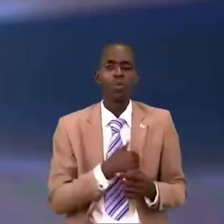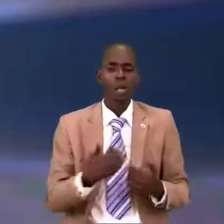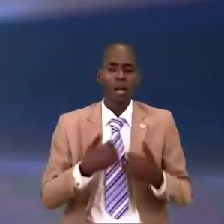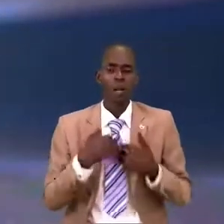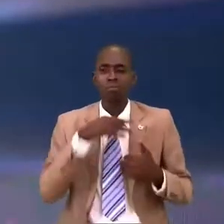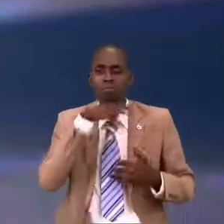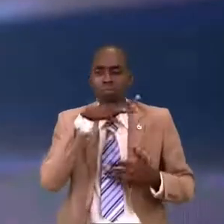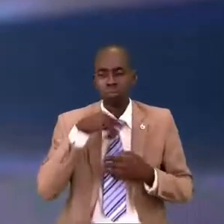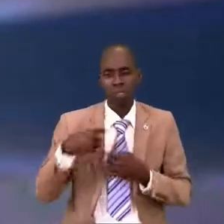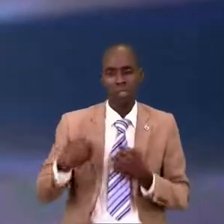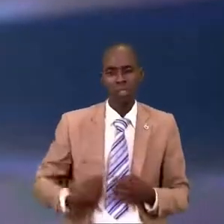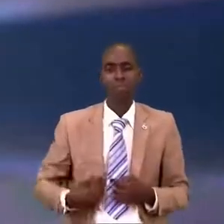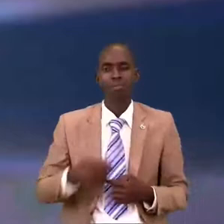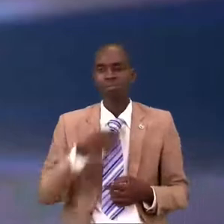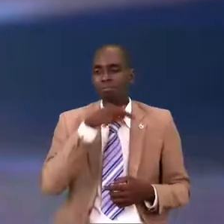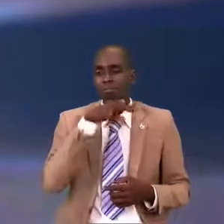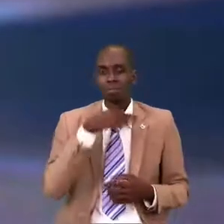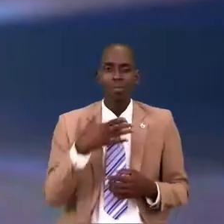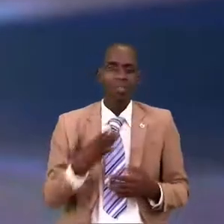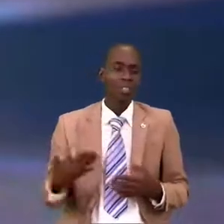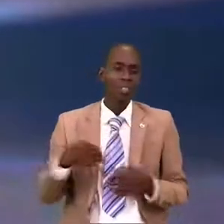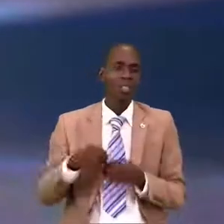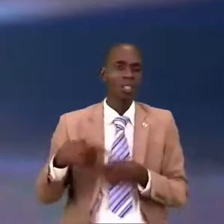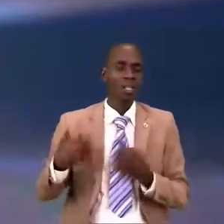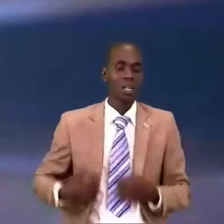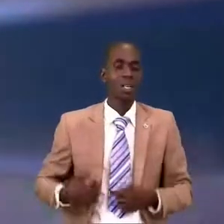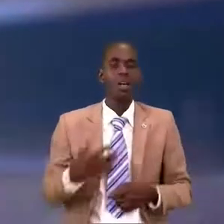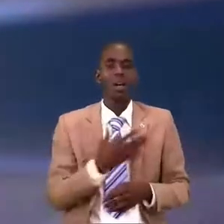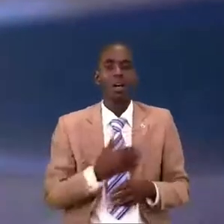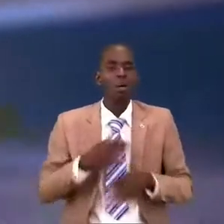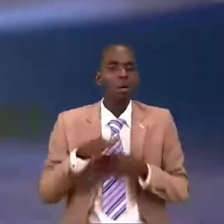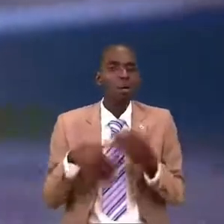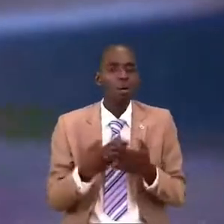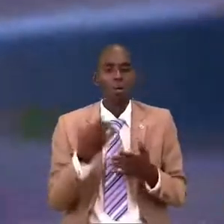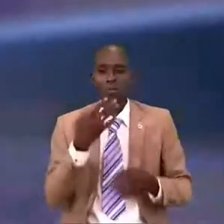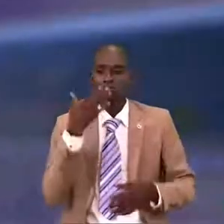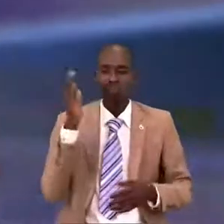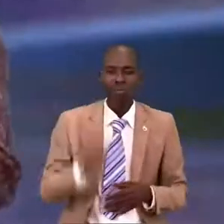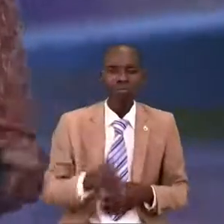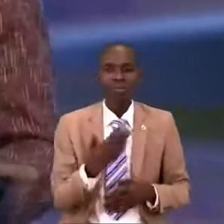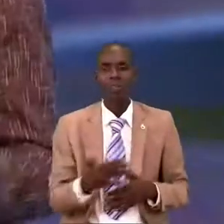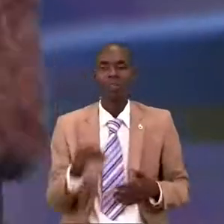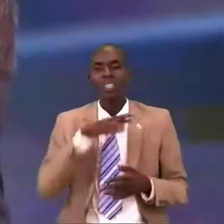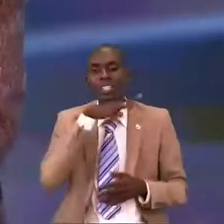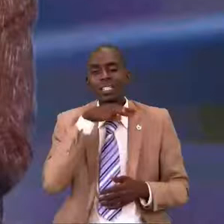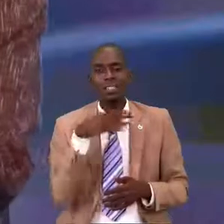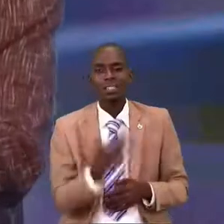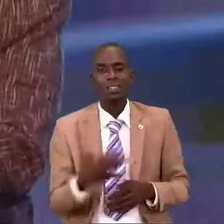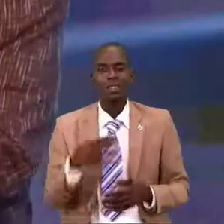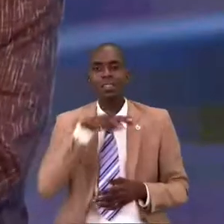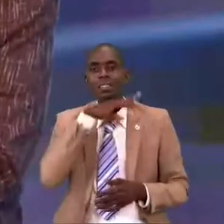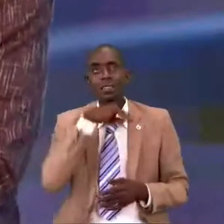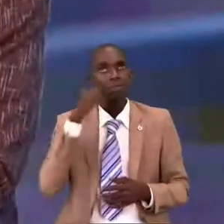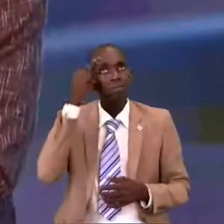Et toutes ces mauvaises choses, ces choses sales, la vie sale, les pensées sales, les plans sales, les imaginations